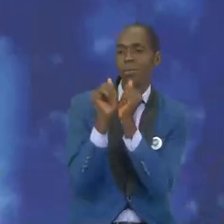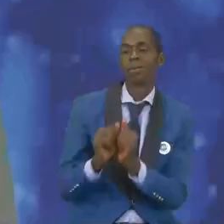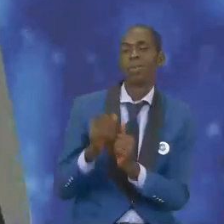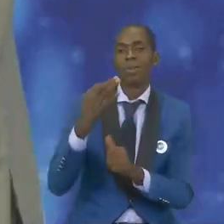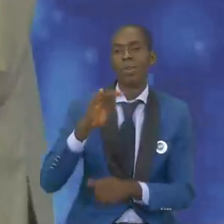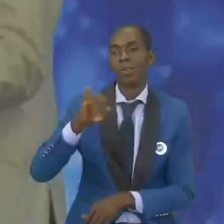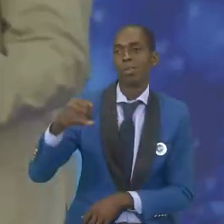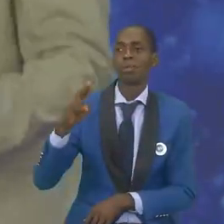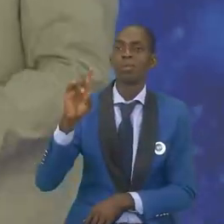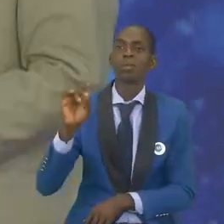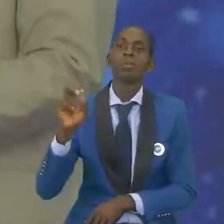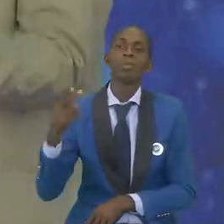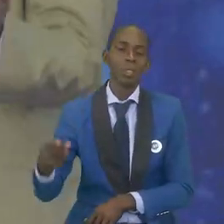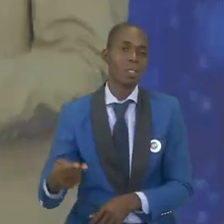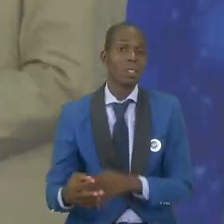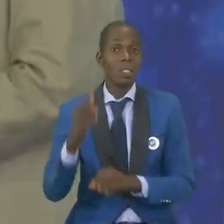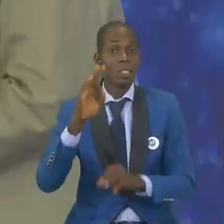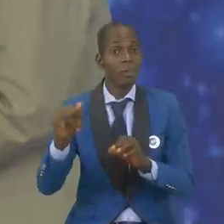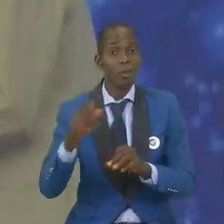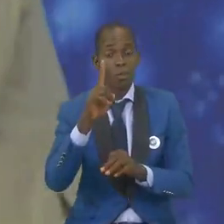de Juda.